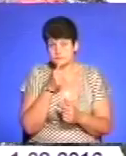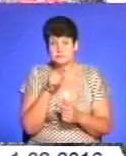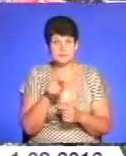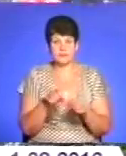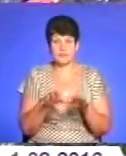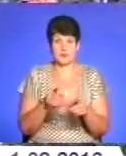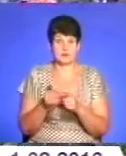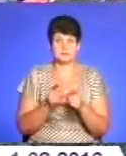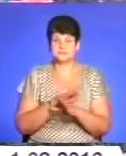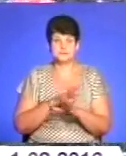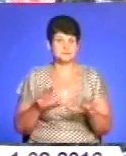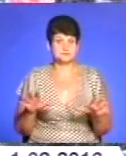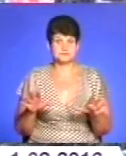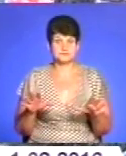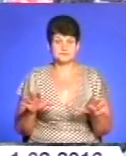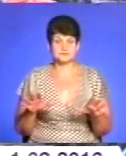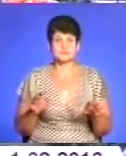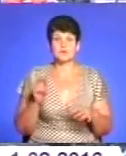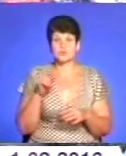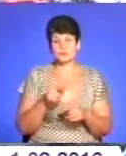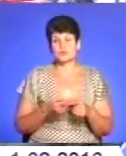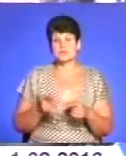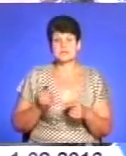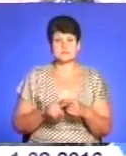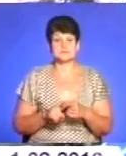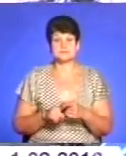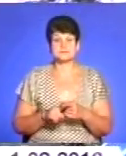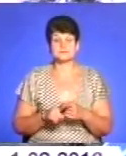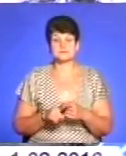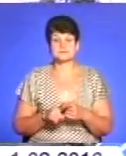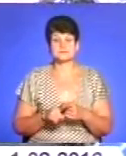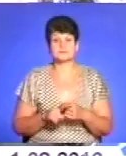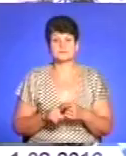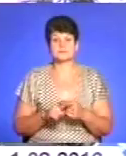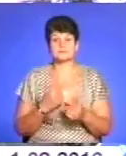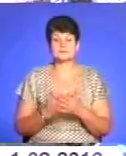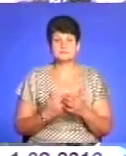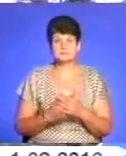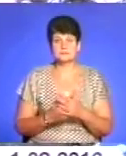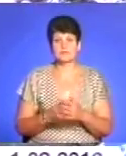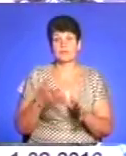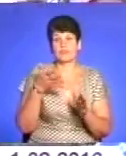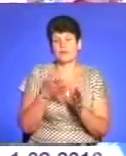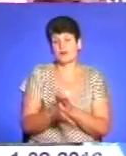зміниться. От. Тому це, ну, я знаю, напевне, марна трата часу,